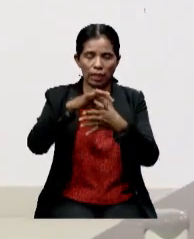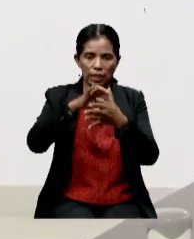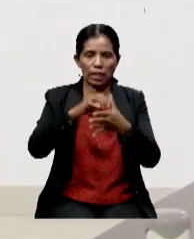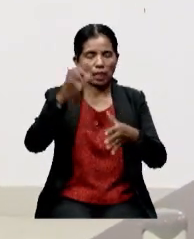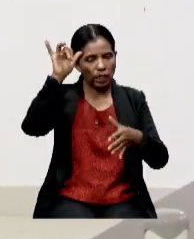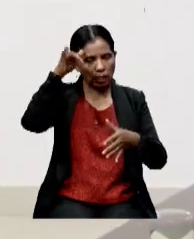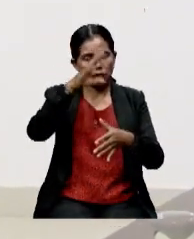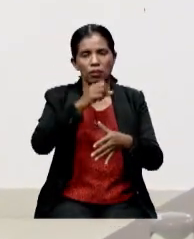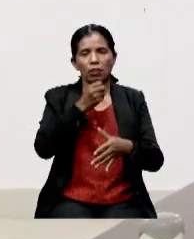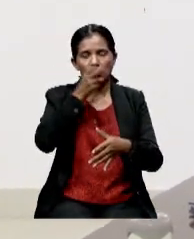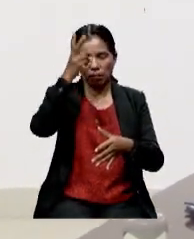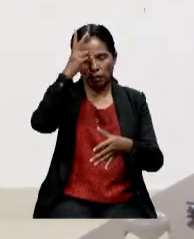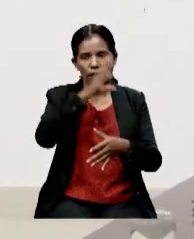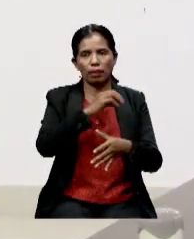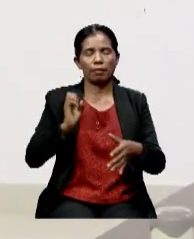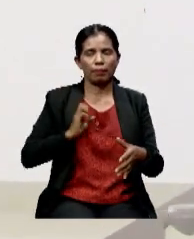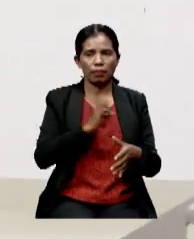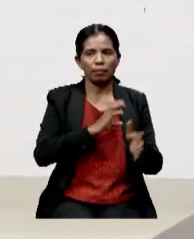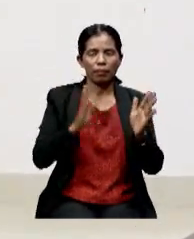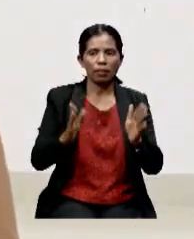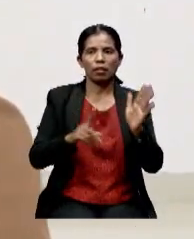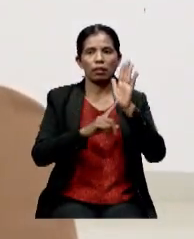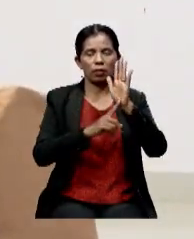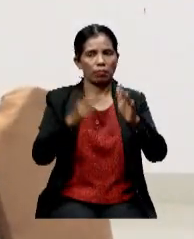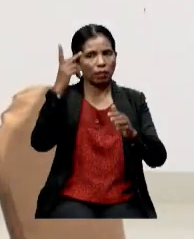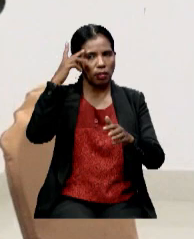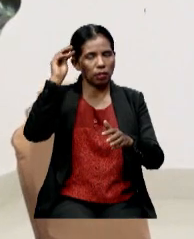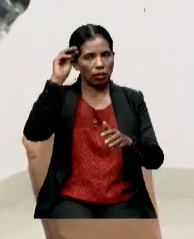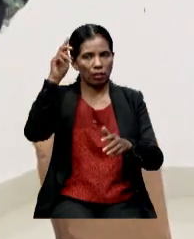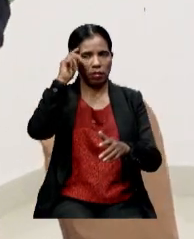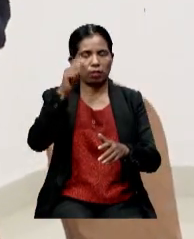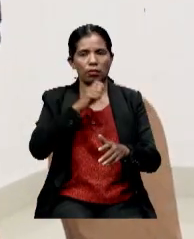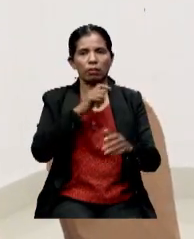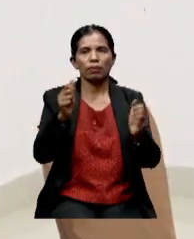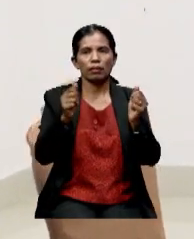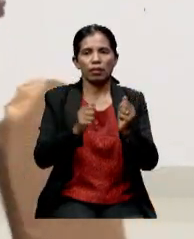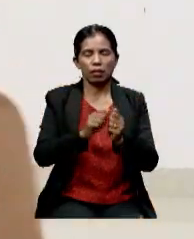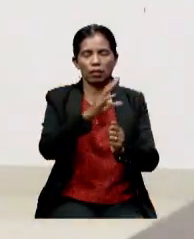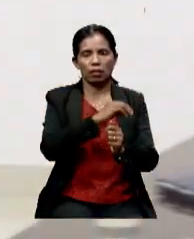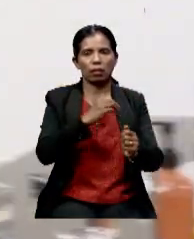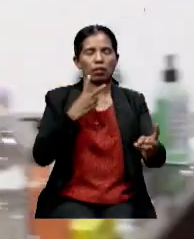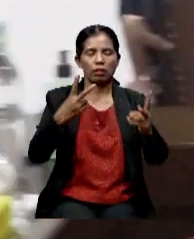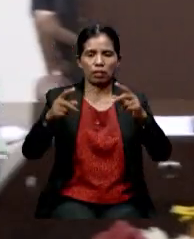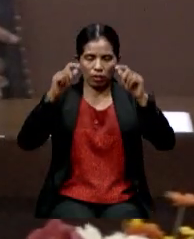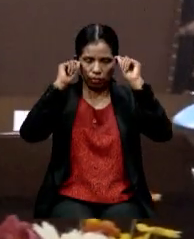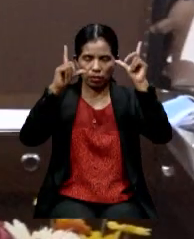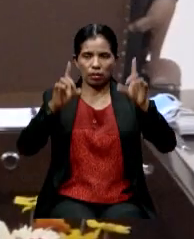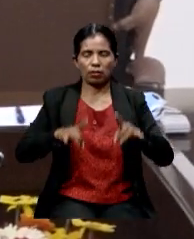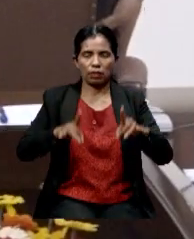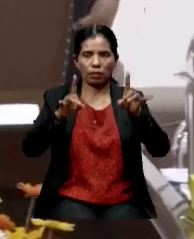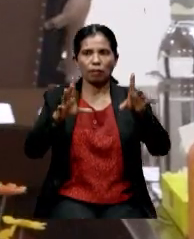Inés de Almeida hatu asuntune hafuin encontro ho Primer Ministro Taur Matanruak nebe akompanya husi Konsulado Honorario Timor Leste ba Australia